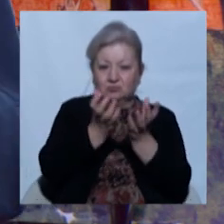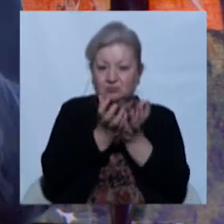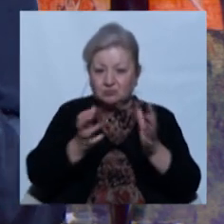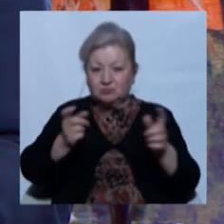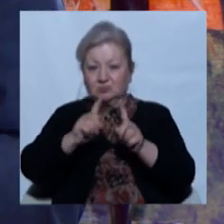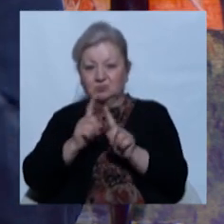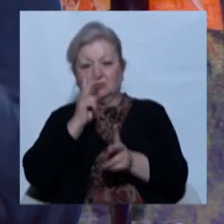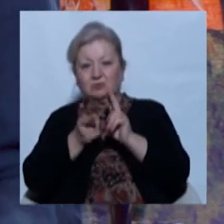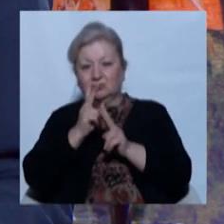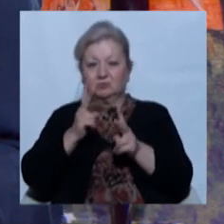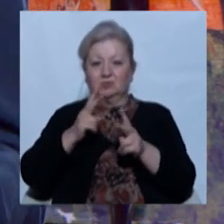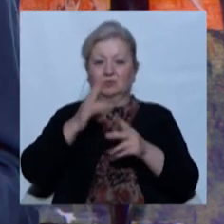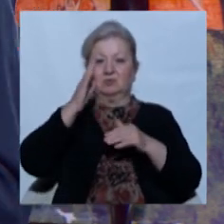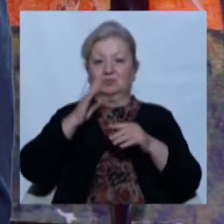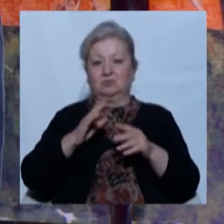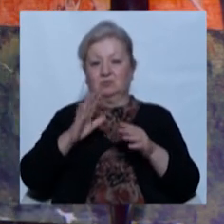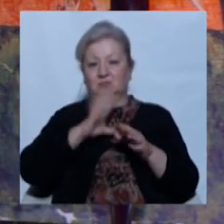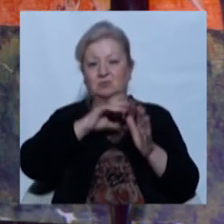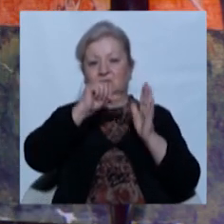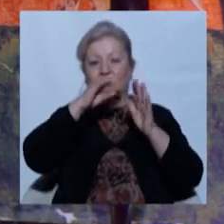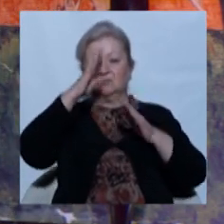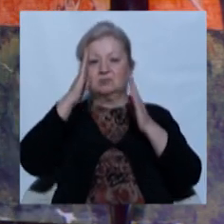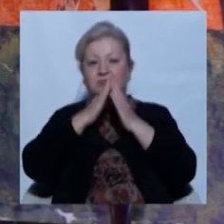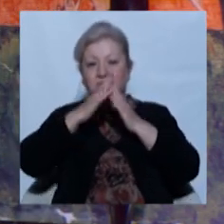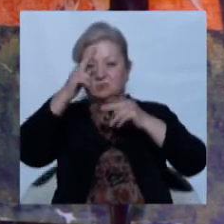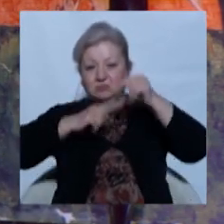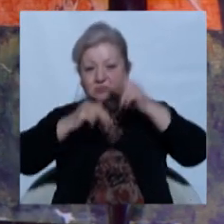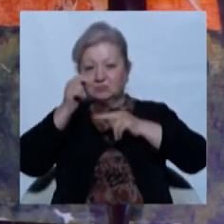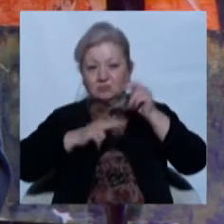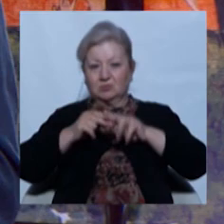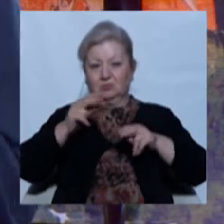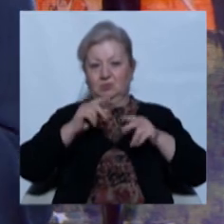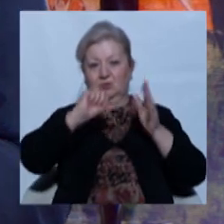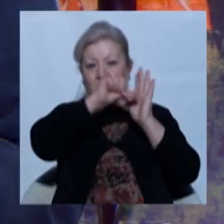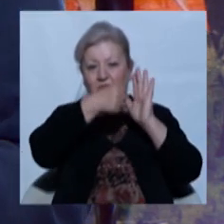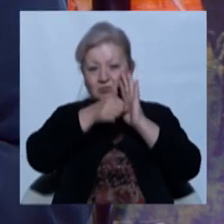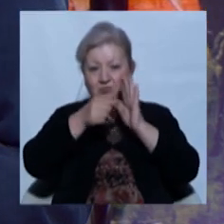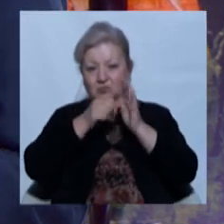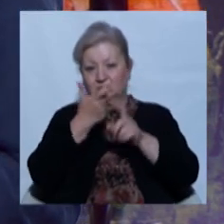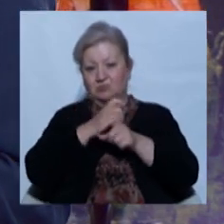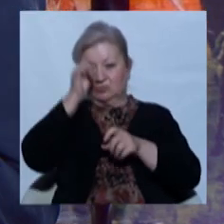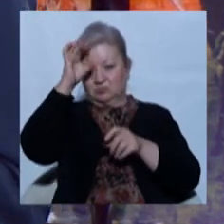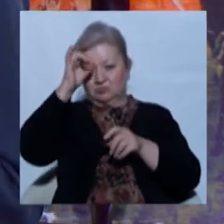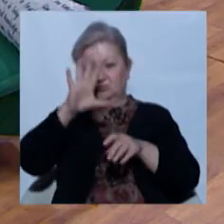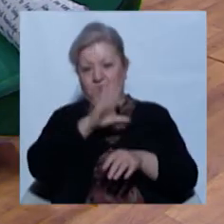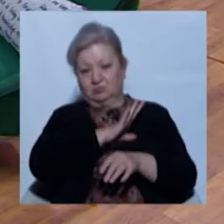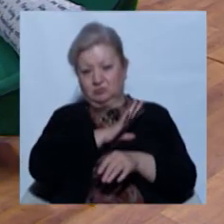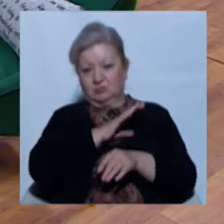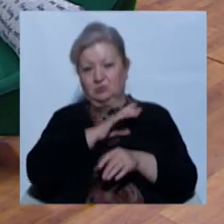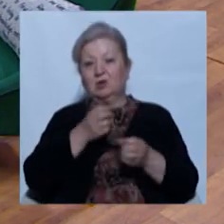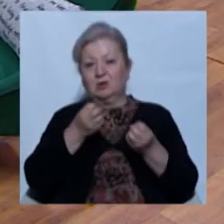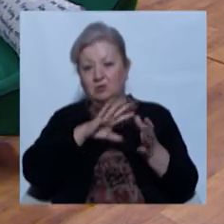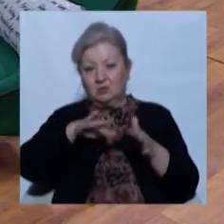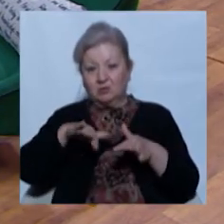და რა თქმა უნდა ამ სახლებს და ორნამენტებს, რომელიცაც იყვნენ ცნობილები. გარდა ამისა, ჩვენ ვთქვათ, რომ